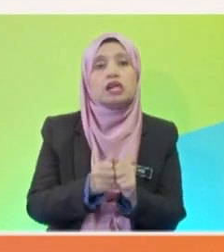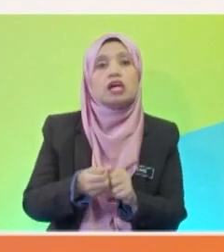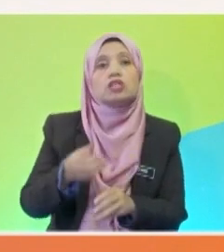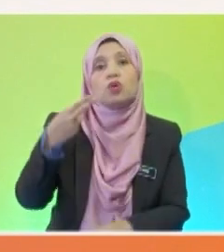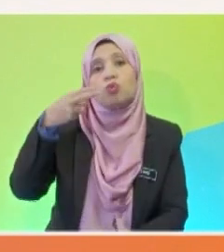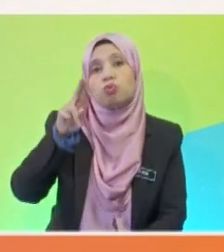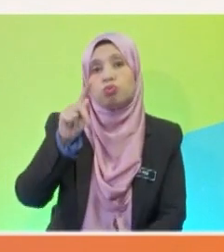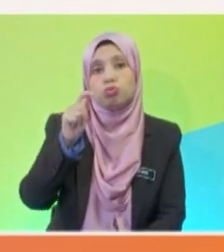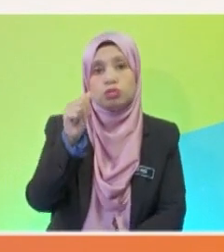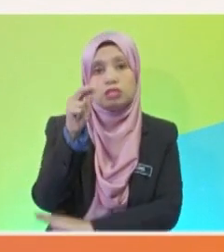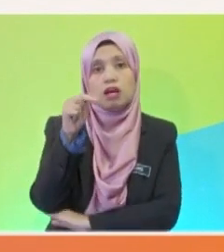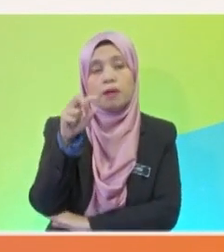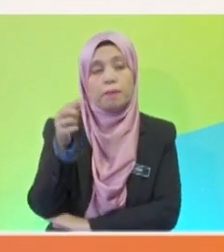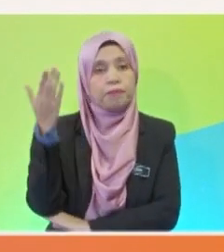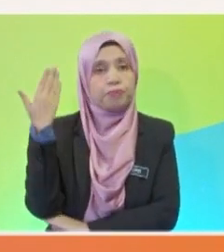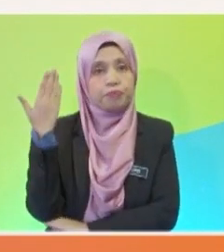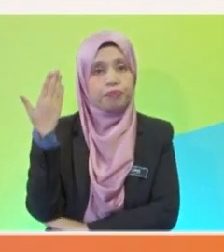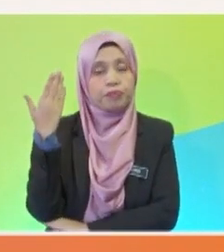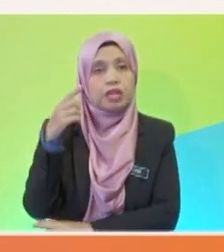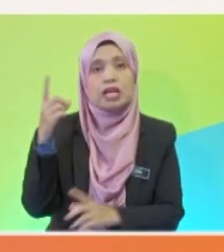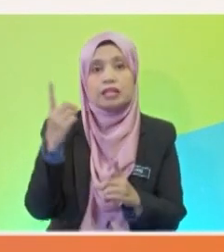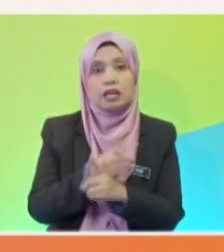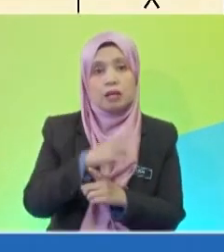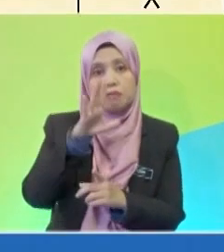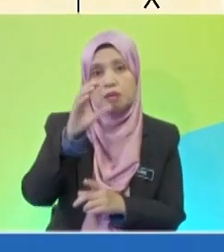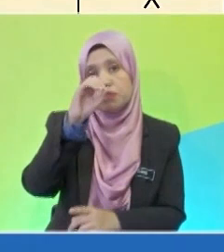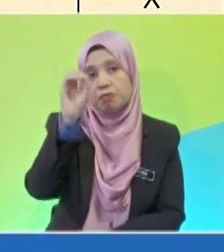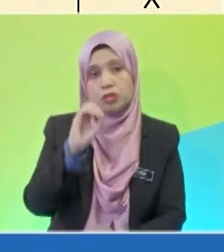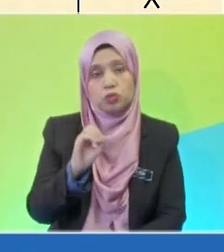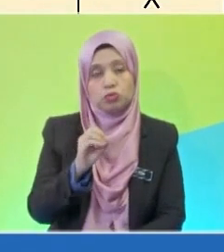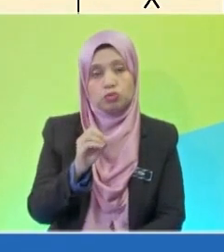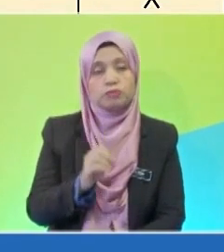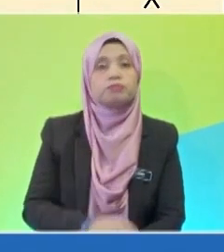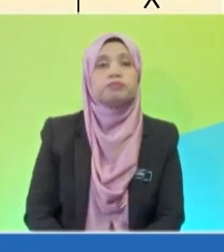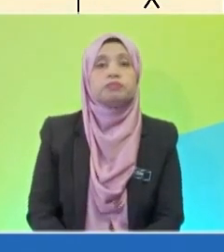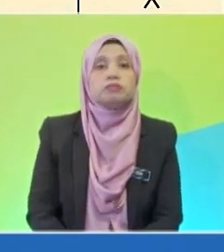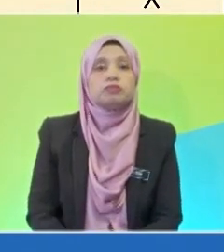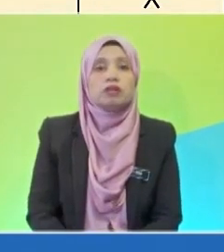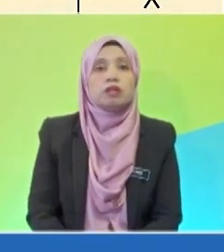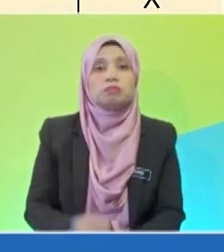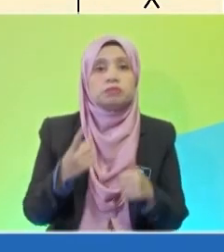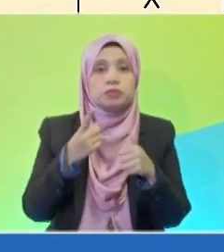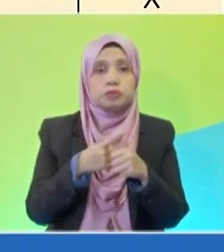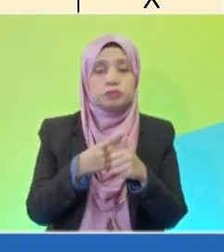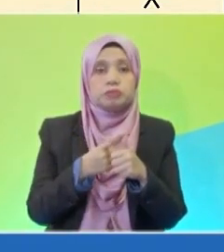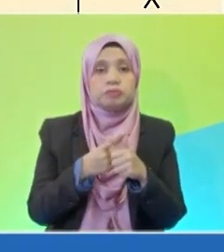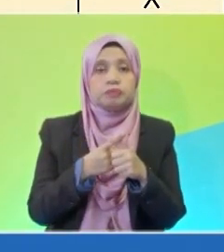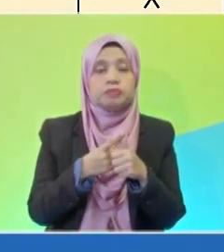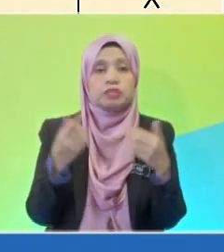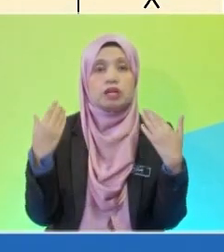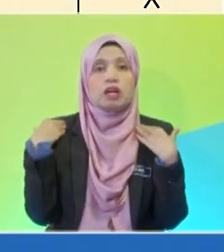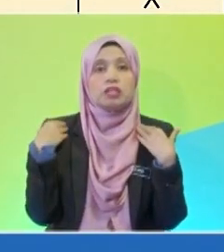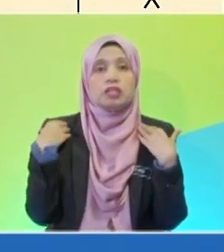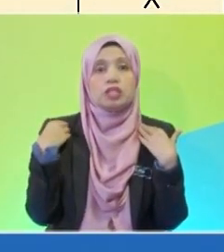RM9,800. Darabkan dengan 5%. Okey. Kalau lihat di sini, okey, pertama cikgu tunjuk di sini ada hutang lapuk